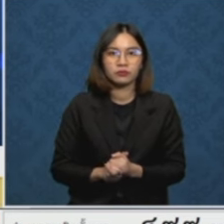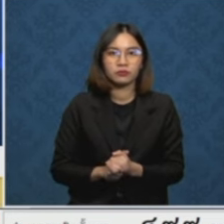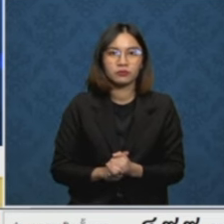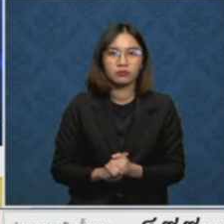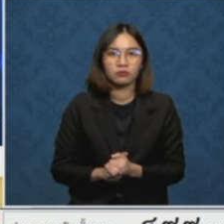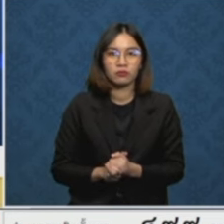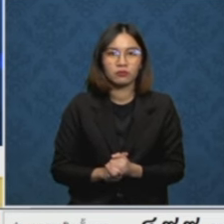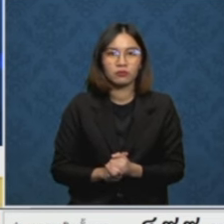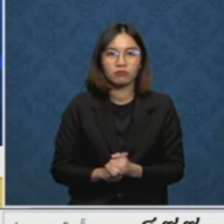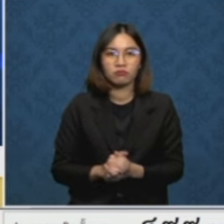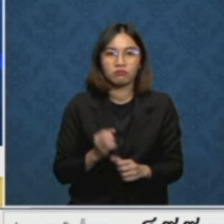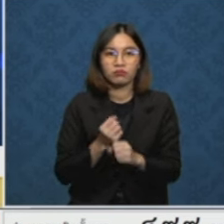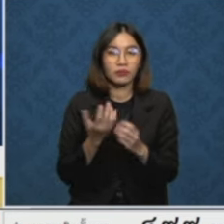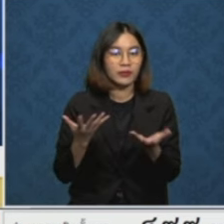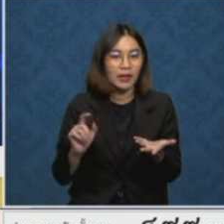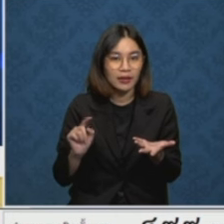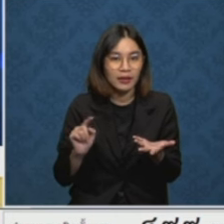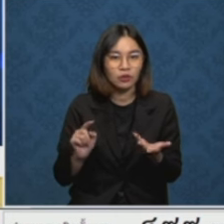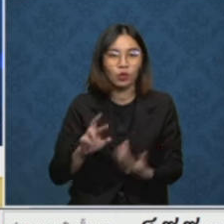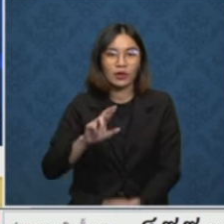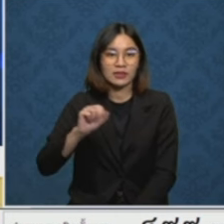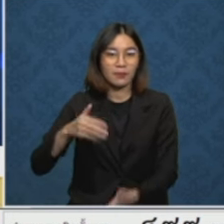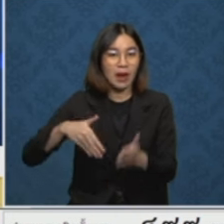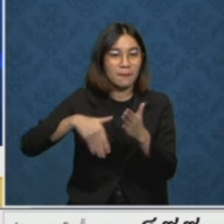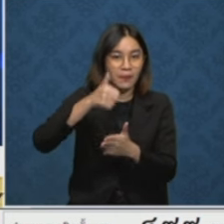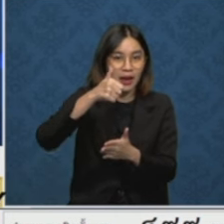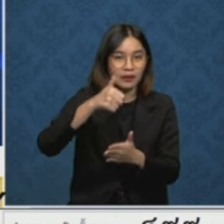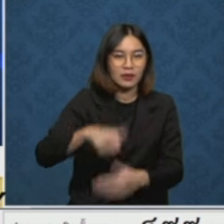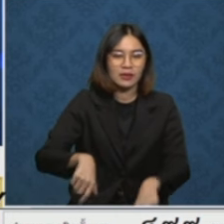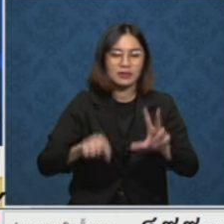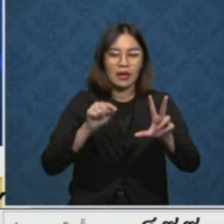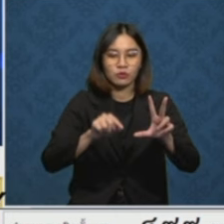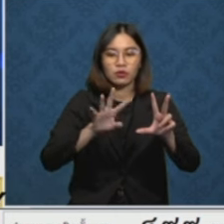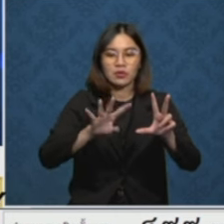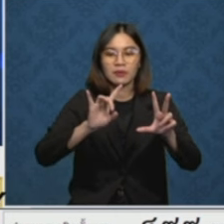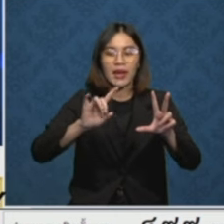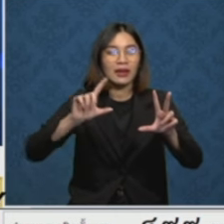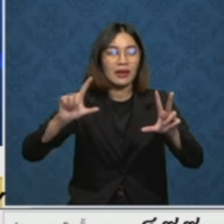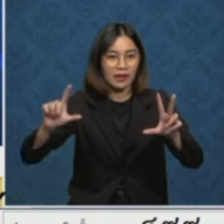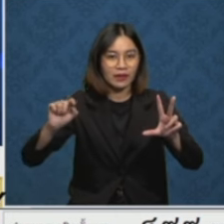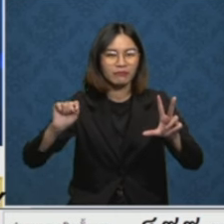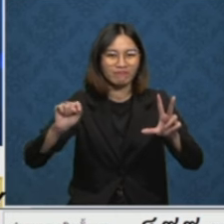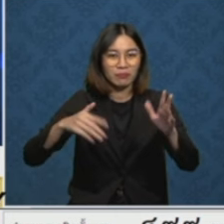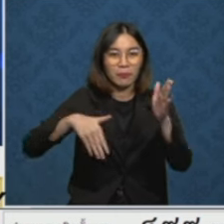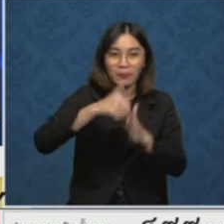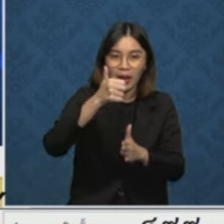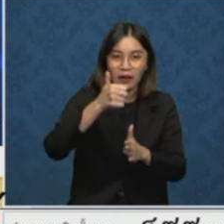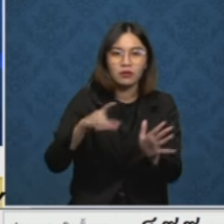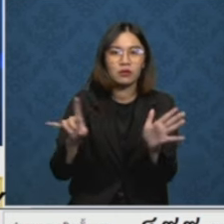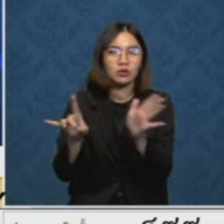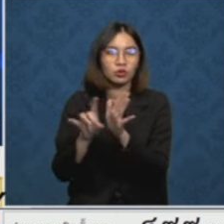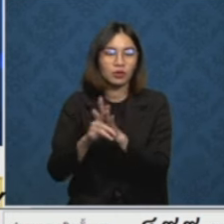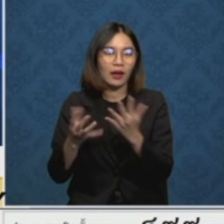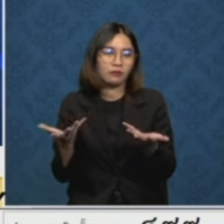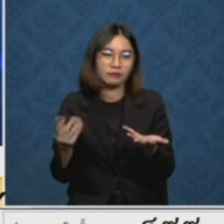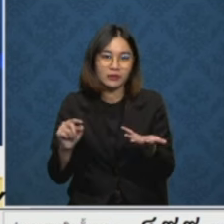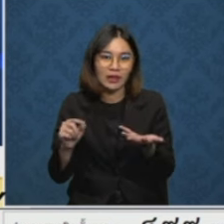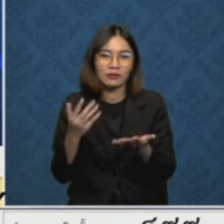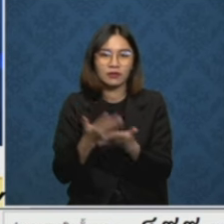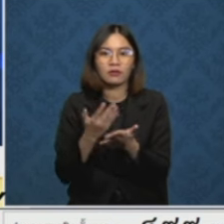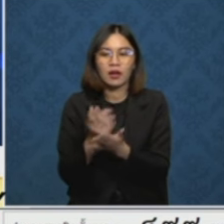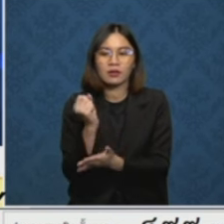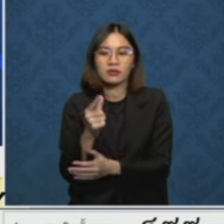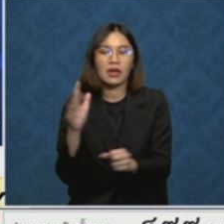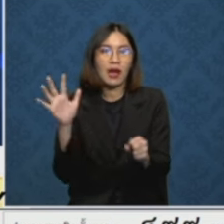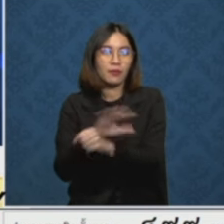ทำให้งบประมาณที่สภาอนุมัติไป 3.48 ล้านล้านบาทเนี่ยสุดท้ายแล้วเนี่ยมันอาจจะใช้ได้ไม่ครบทั้